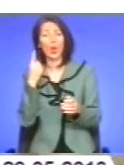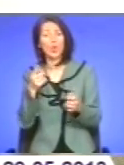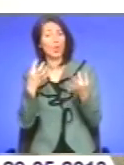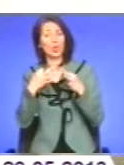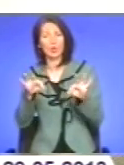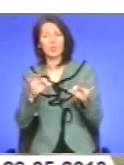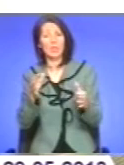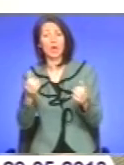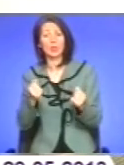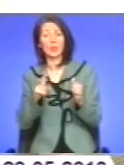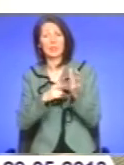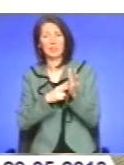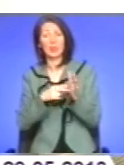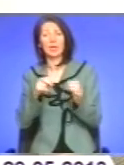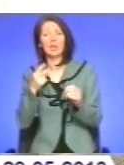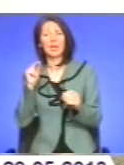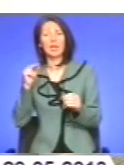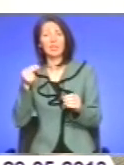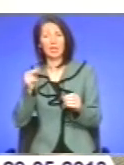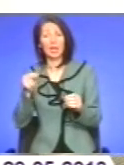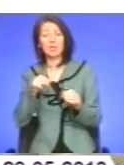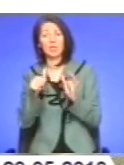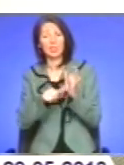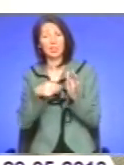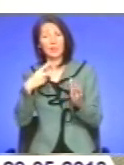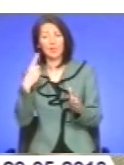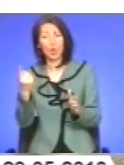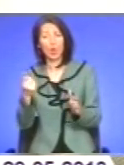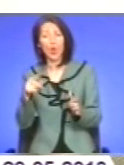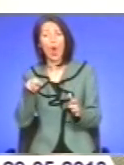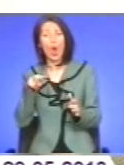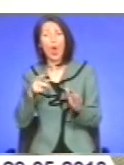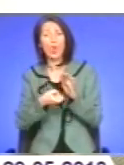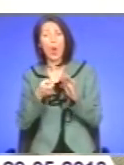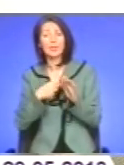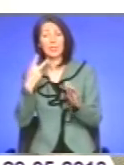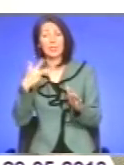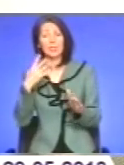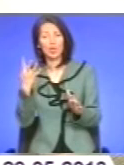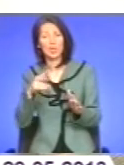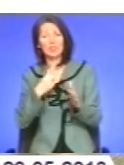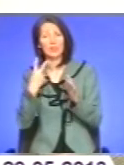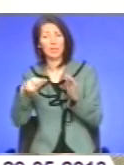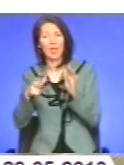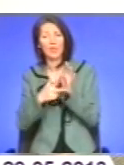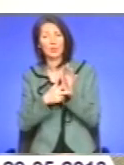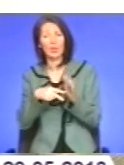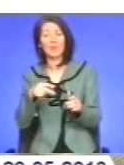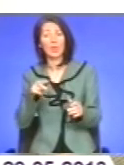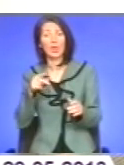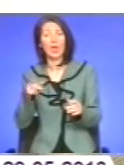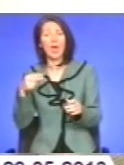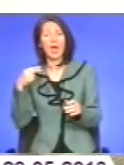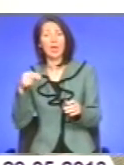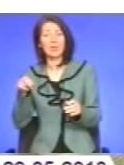7, Черкаська 16 із 21, Луганська 34 з 38, Закарпатська 22 із